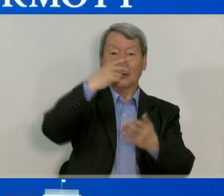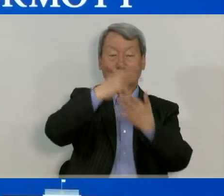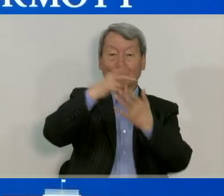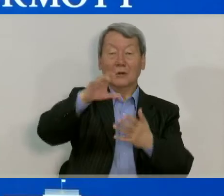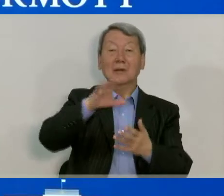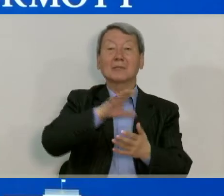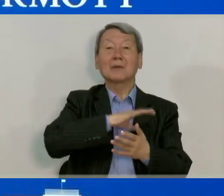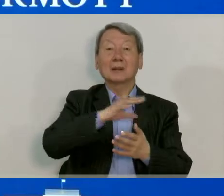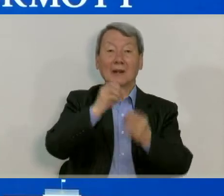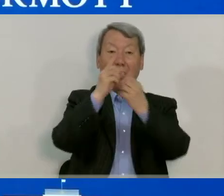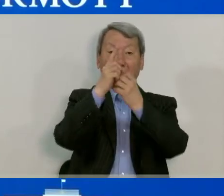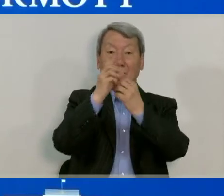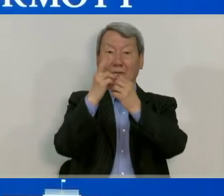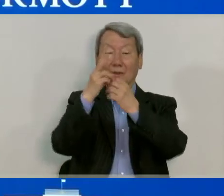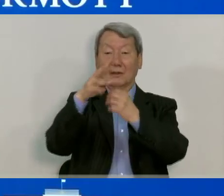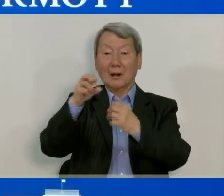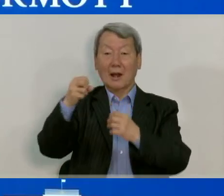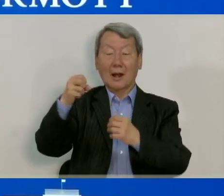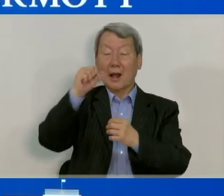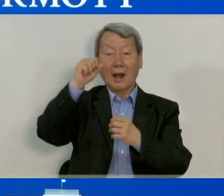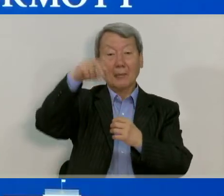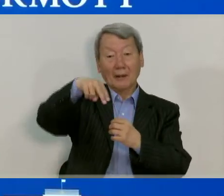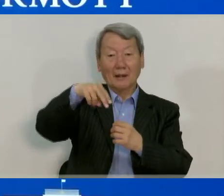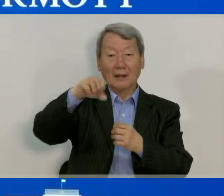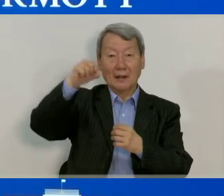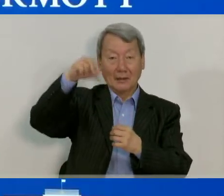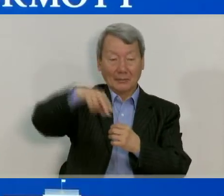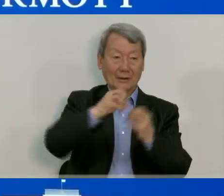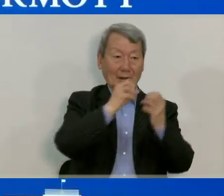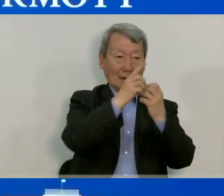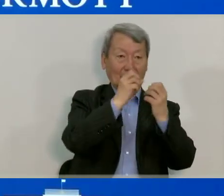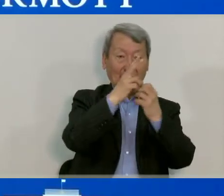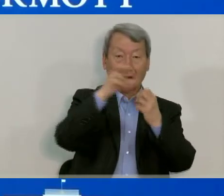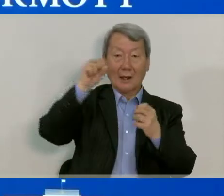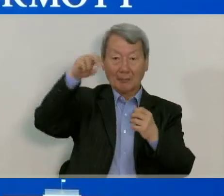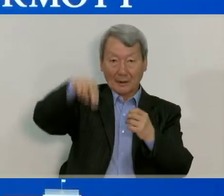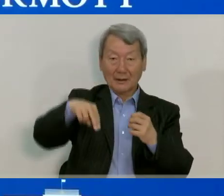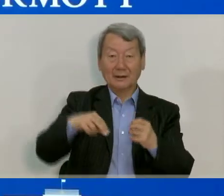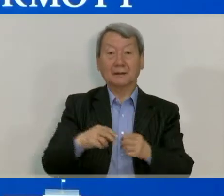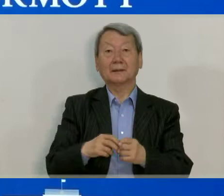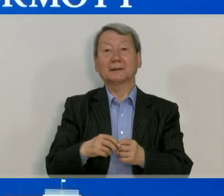показателем абсолютным 11-12 апреля текущего года.